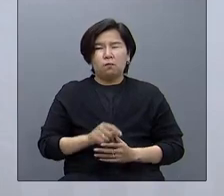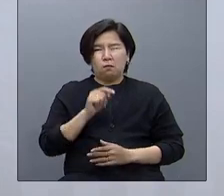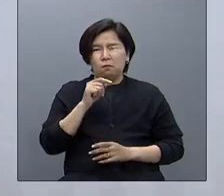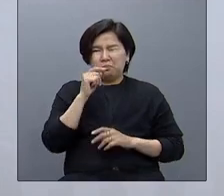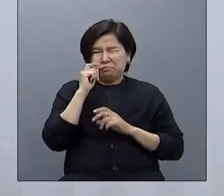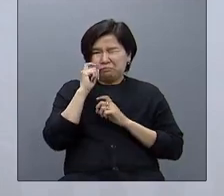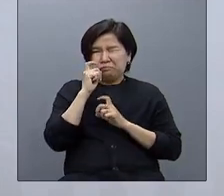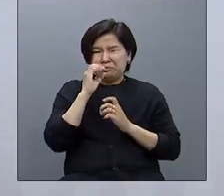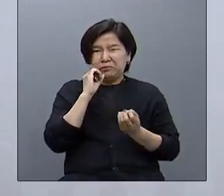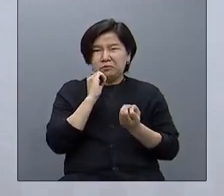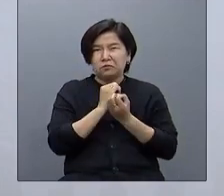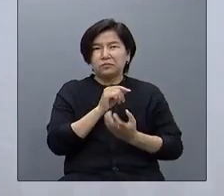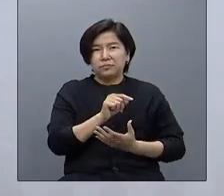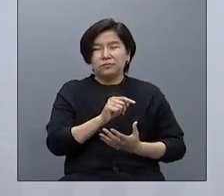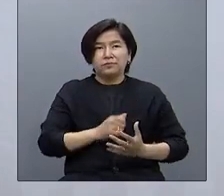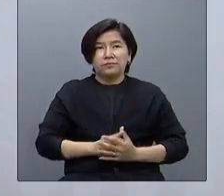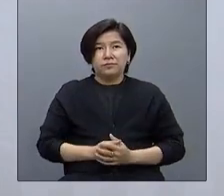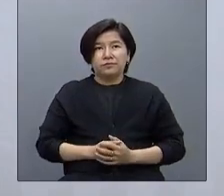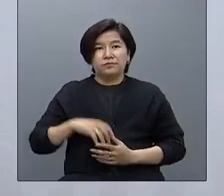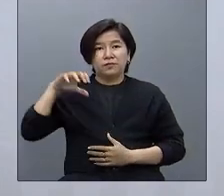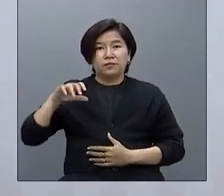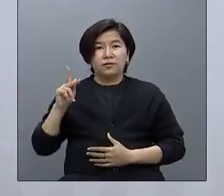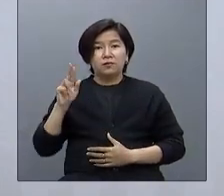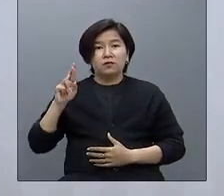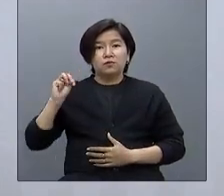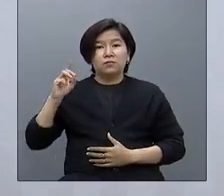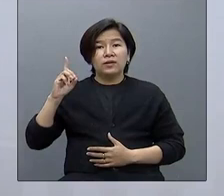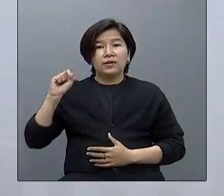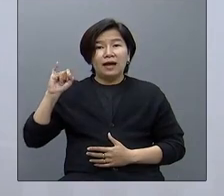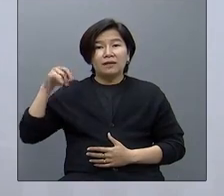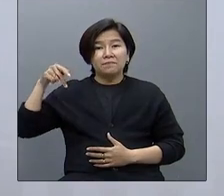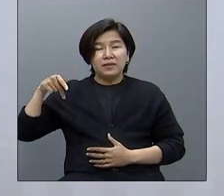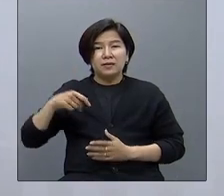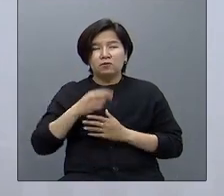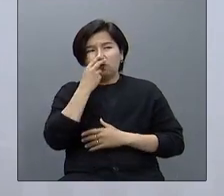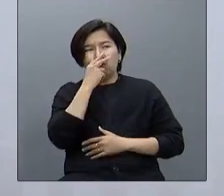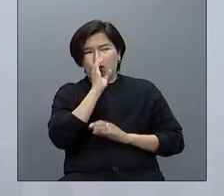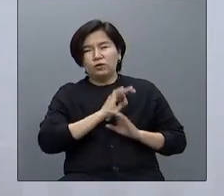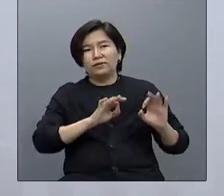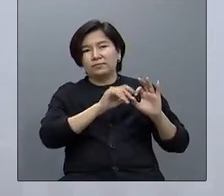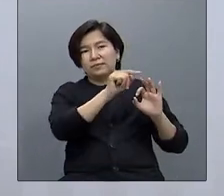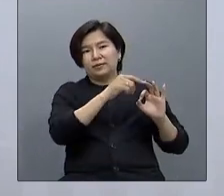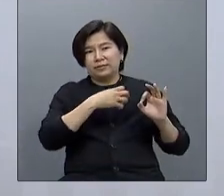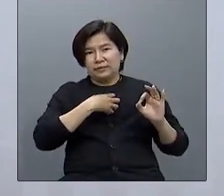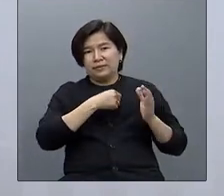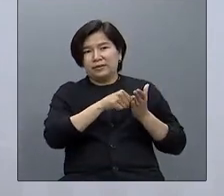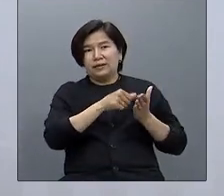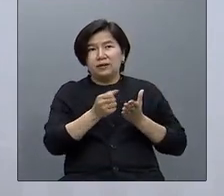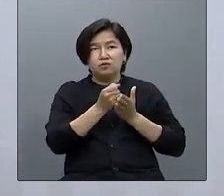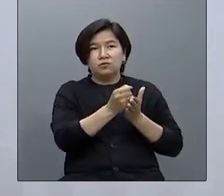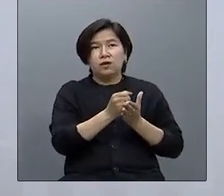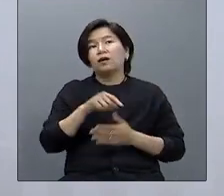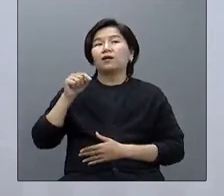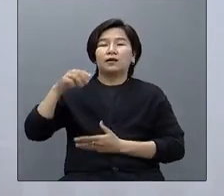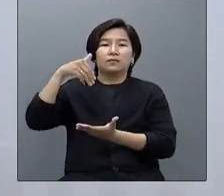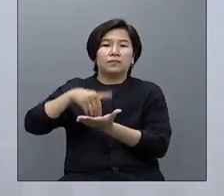แรงนะครับแล้วก็ในส่วนของกรมสอบสวนคดีพิเศษเองเนี่ยก็มองเป็นเรื่องสำคัญนะครับก็ได้มีการจัดตั้งนะครับศู